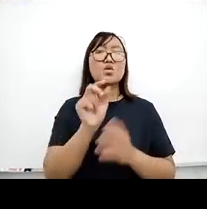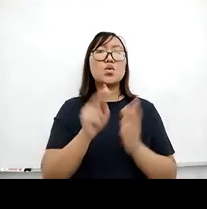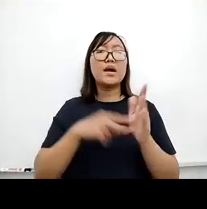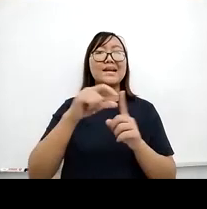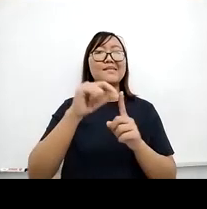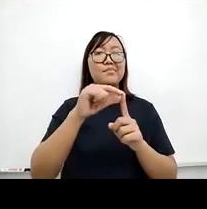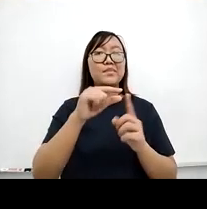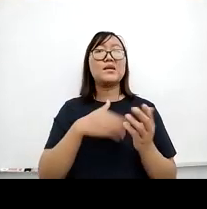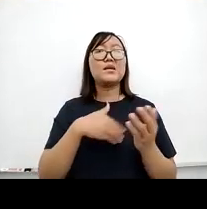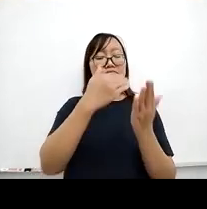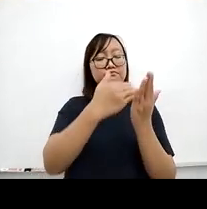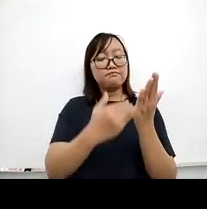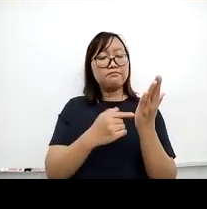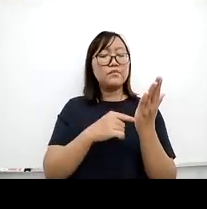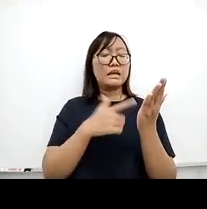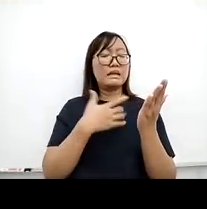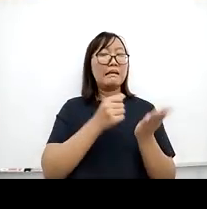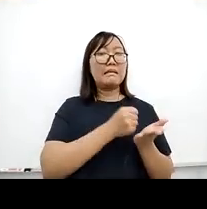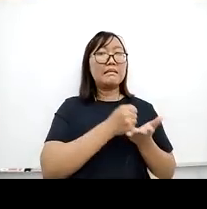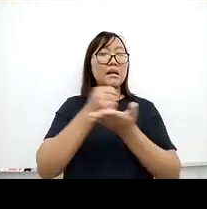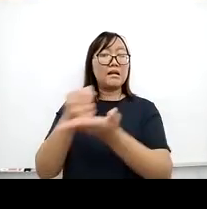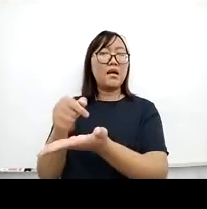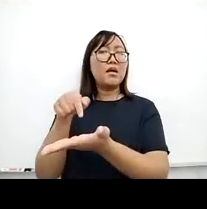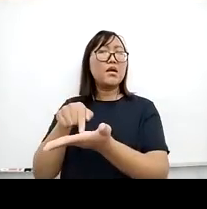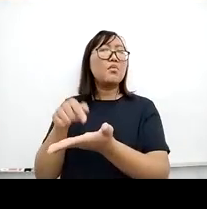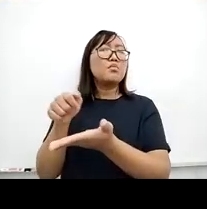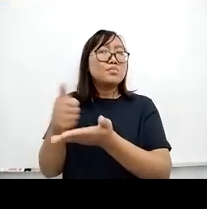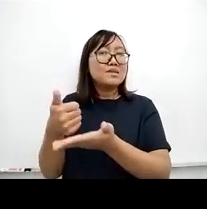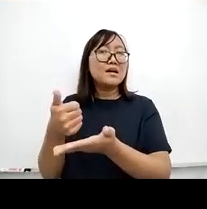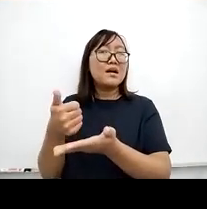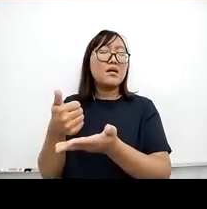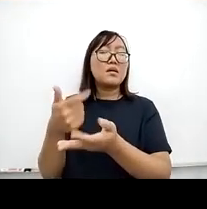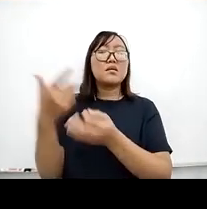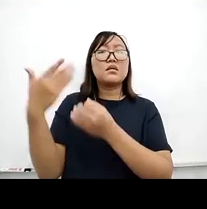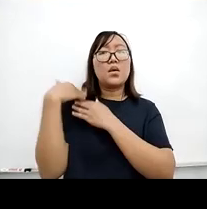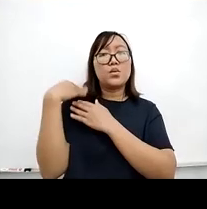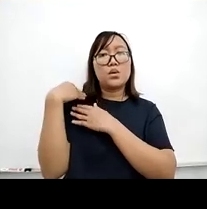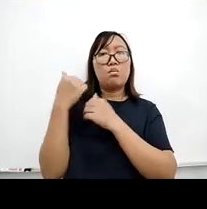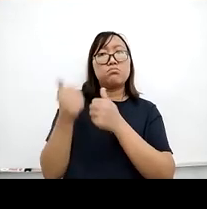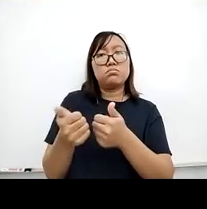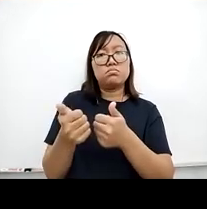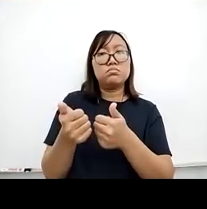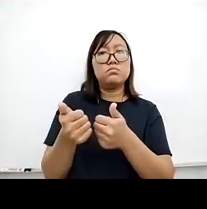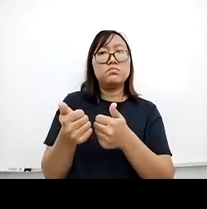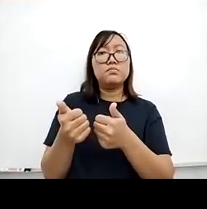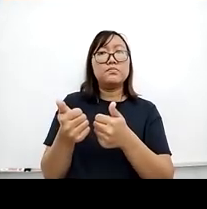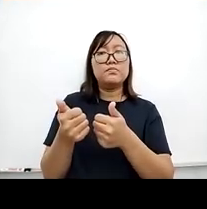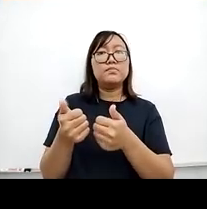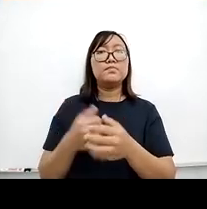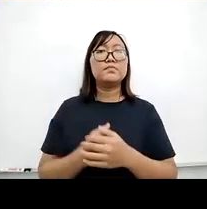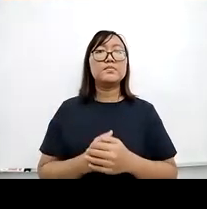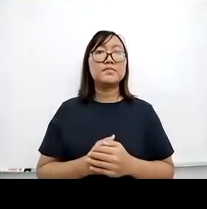anggaran dana yang diterima dan bentuk pertanggungjawaban juga kepada donor